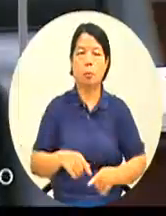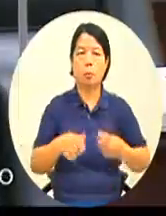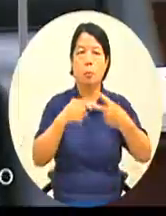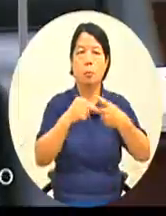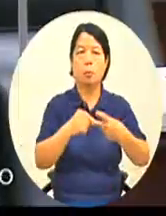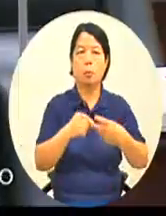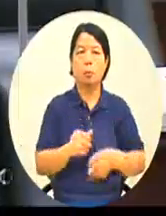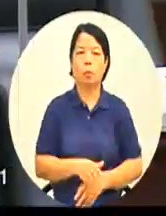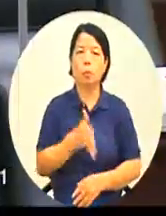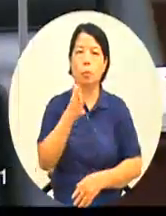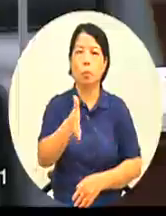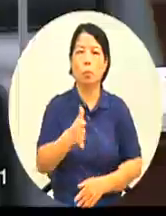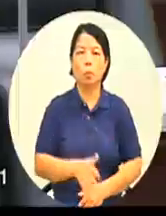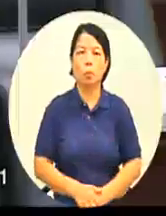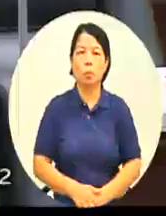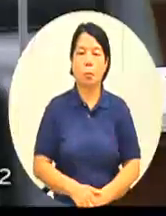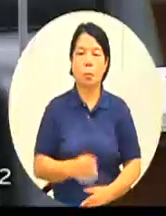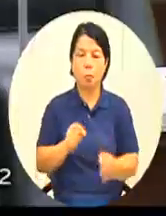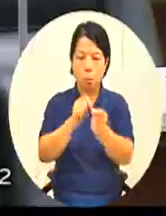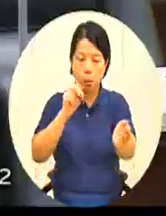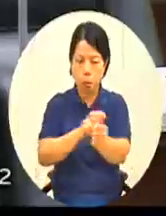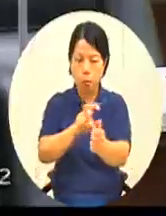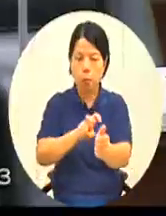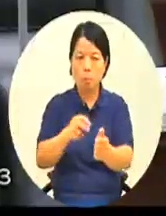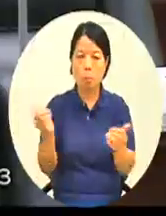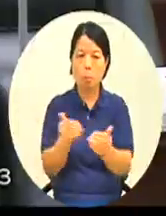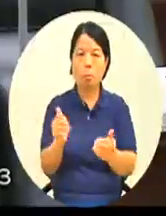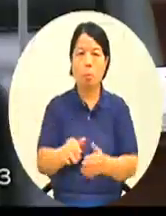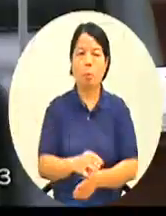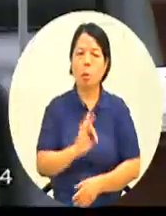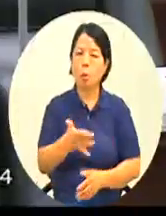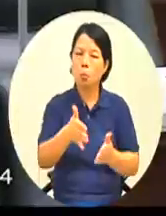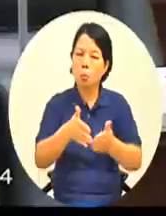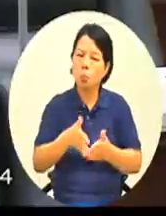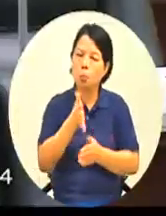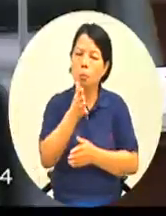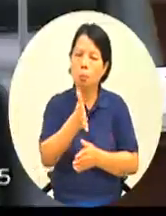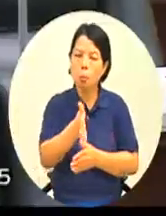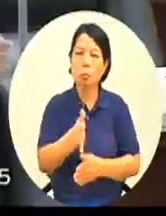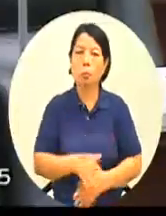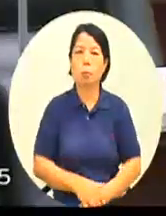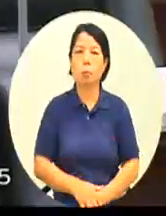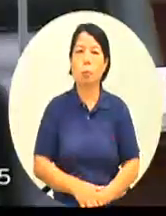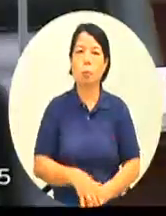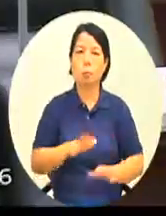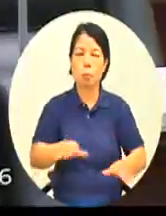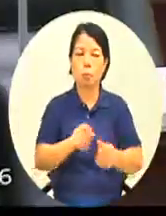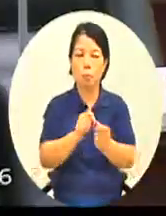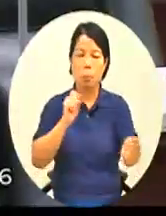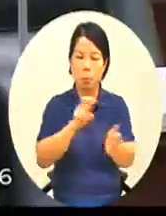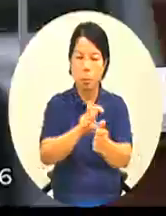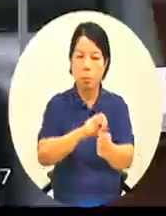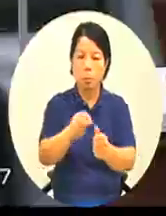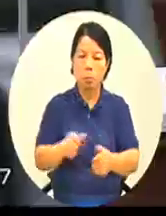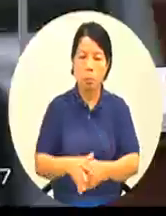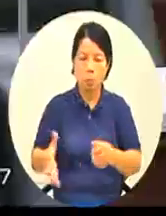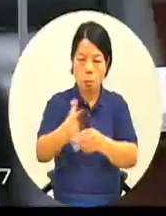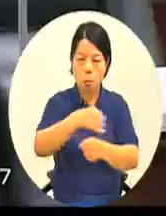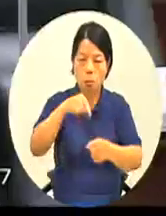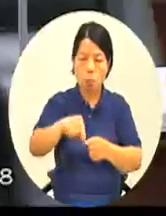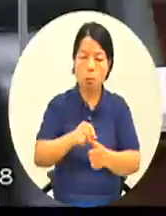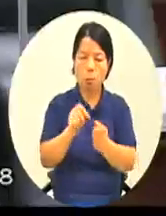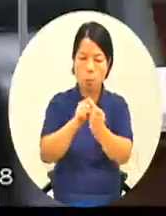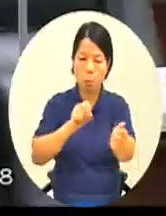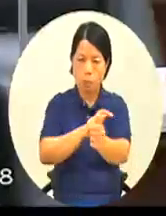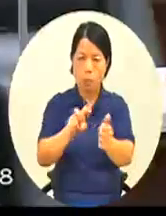要问的就是刚刚讲的这个长照，为什么特别问长照的人力呢？其实我们现在都知道，现在全台湾长照